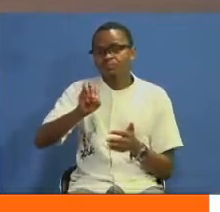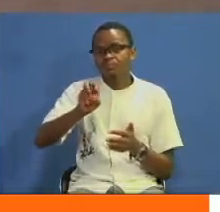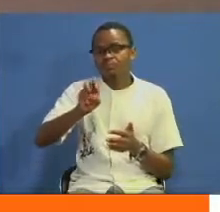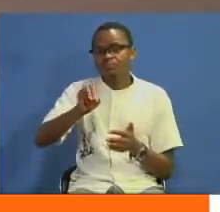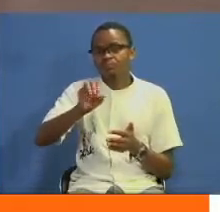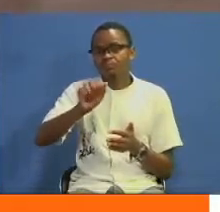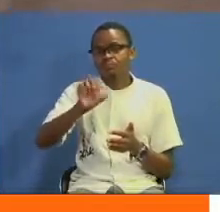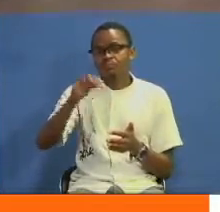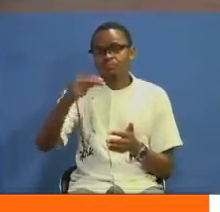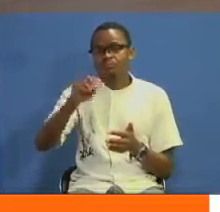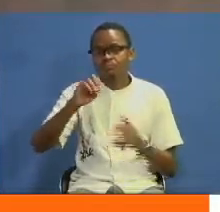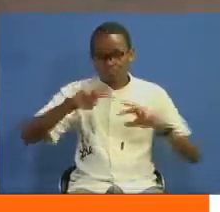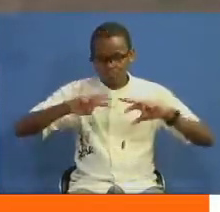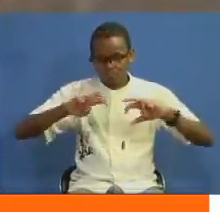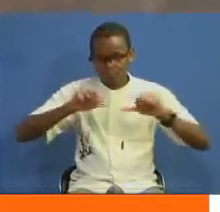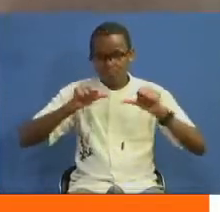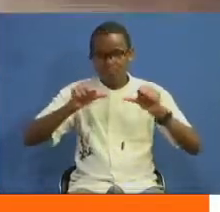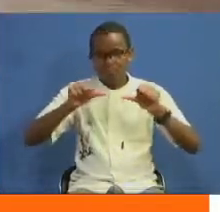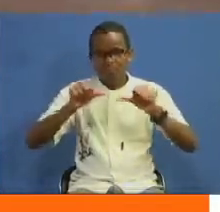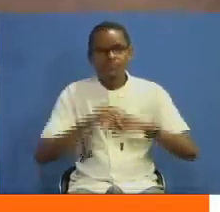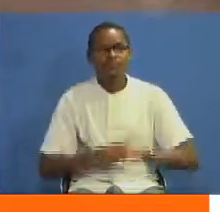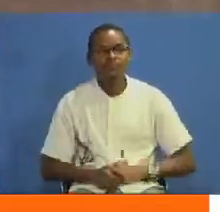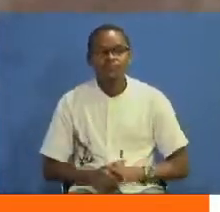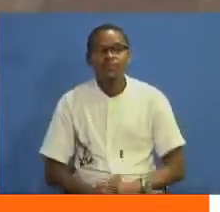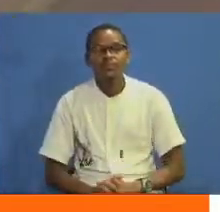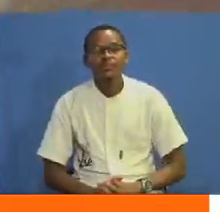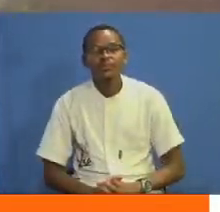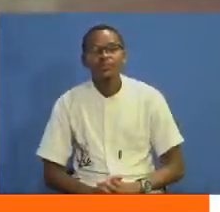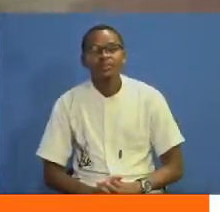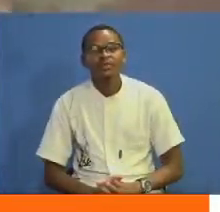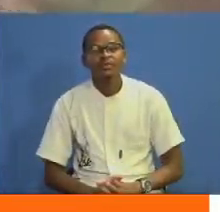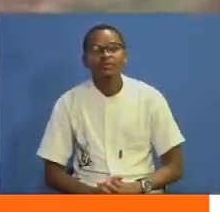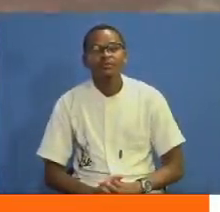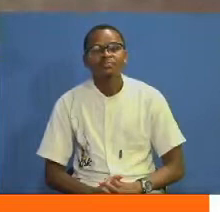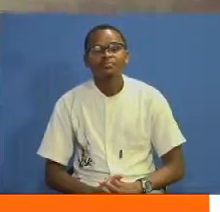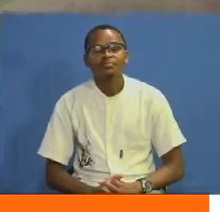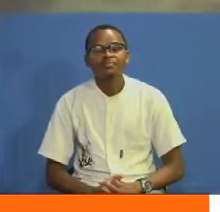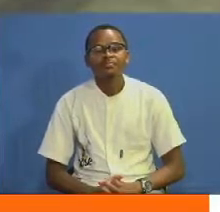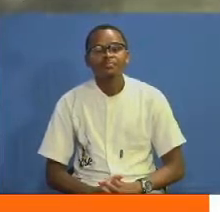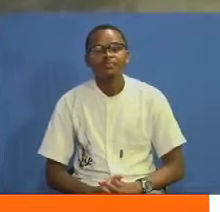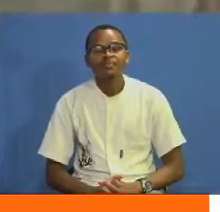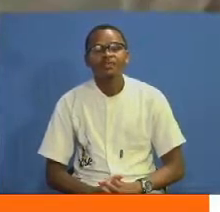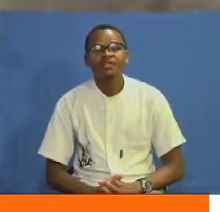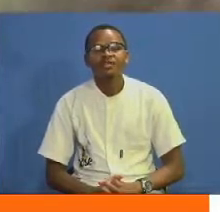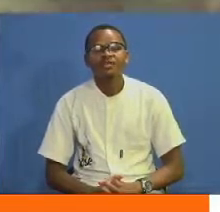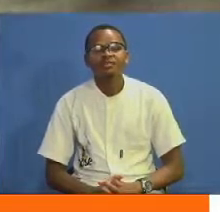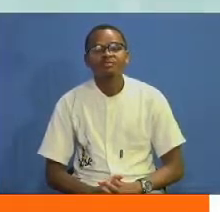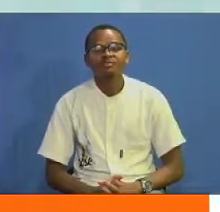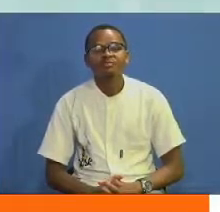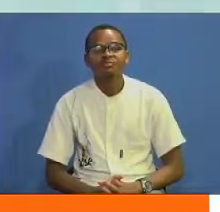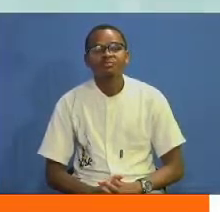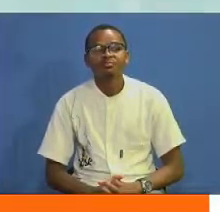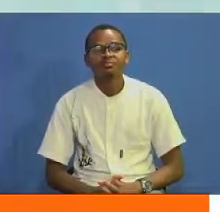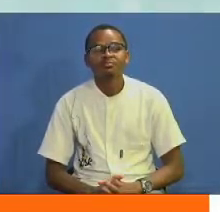huku uchunguzi ukiendelea. Caroline Kimwele, KUTV.